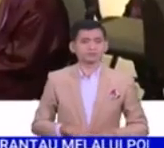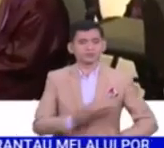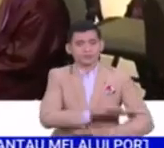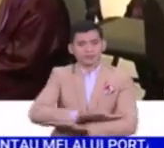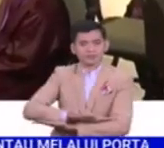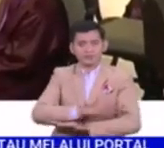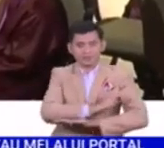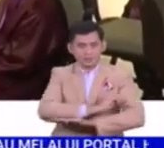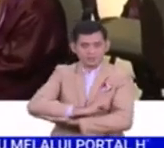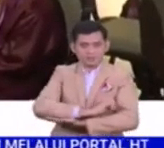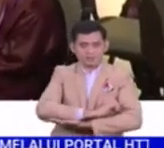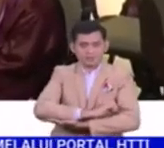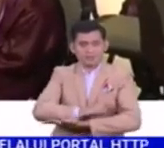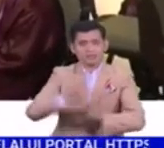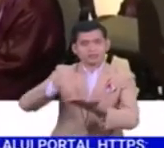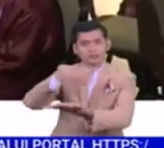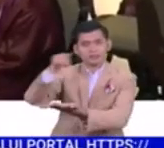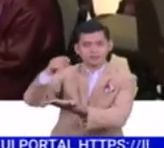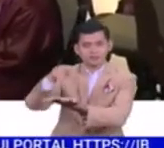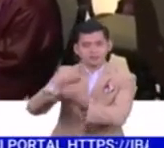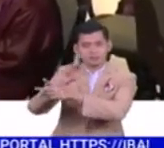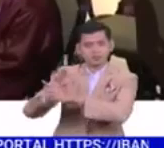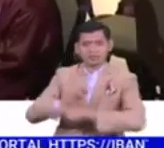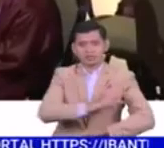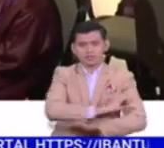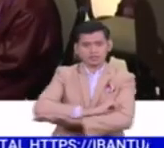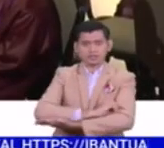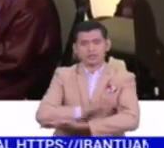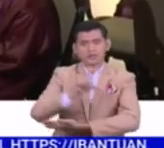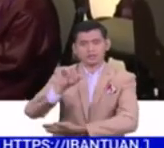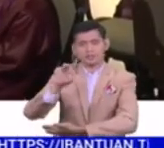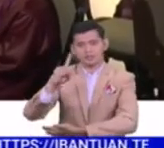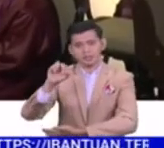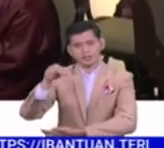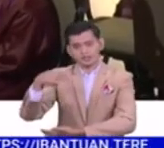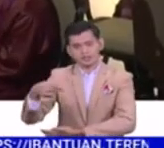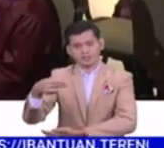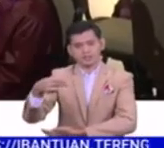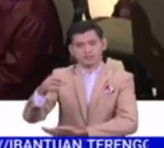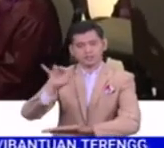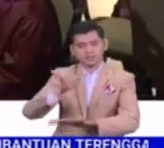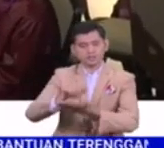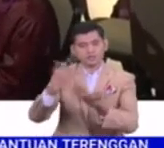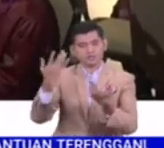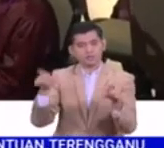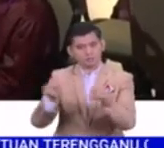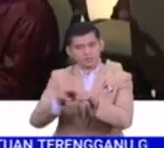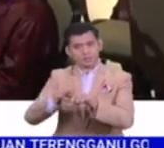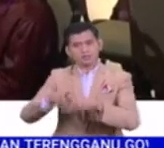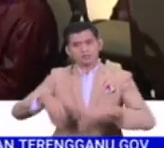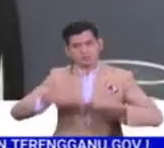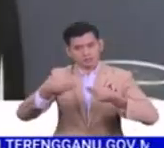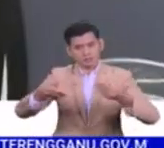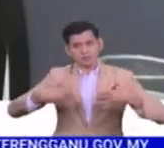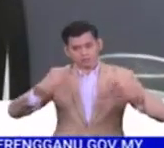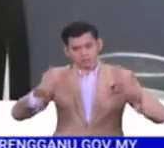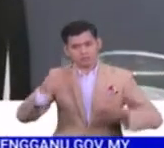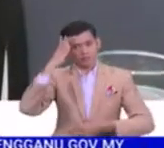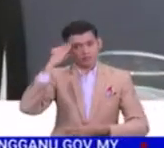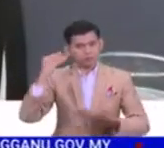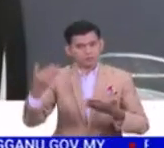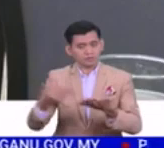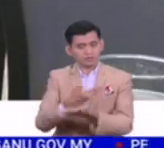Anak-anak yatim dari Pusat Jagaan Anak-anak Yatim Walidaina turut disantuni. Ia merupakan pengalaman baharu buat anak-anak ini